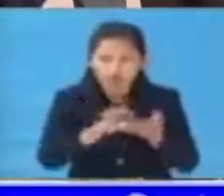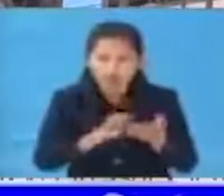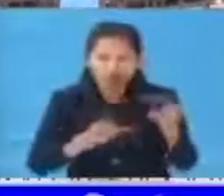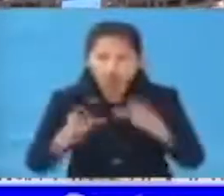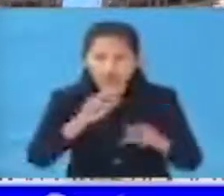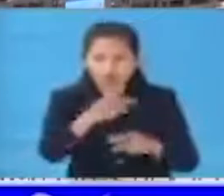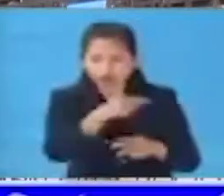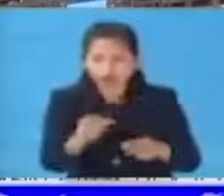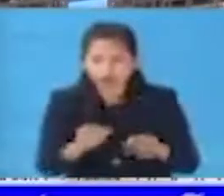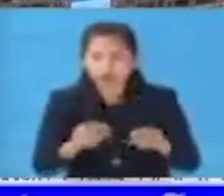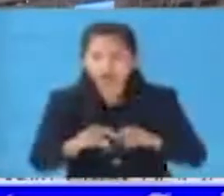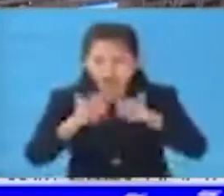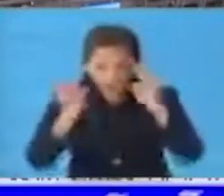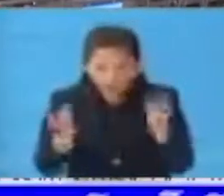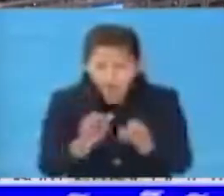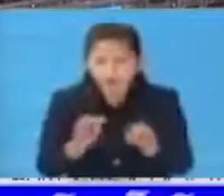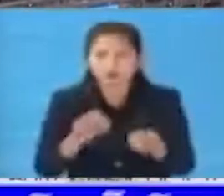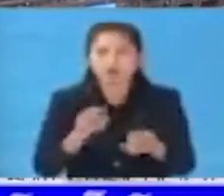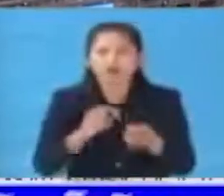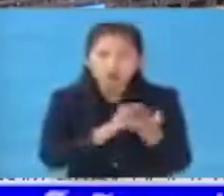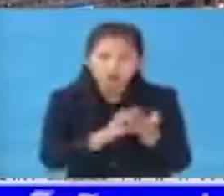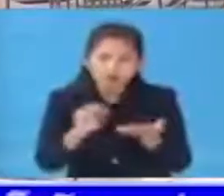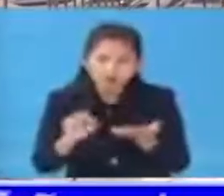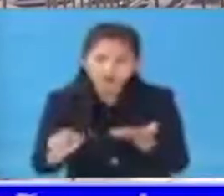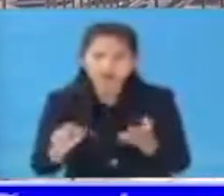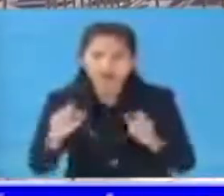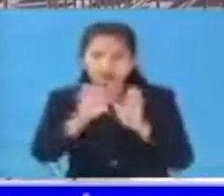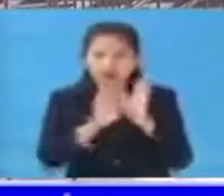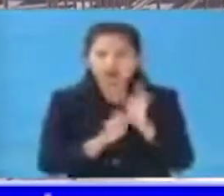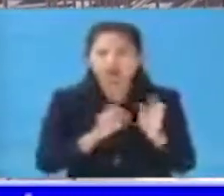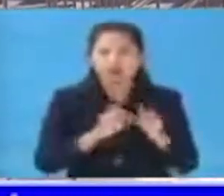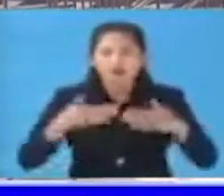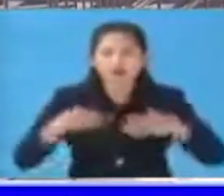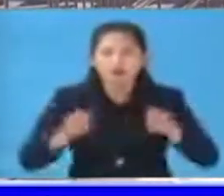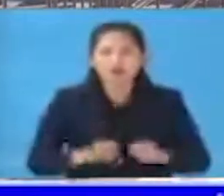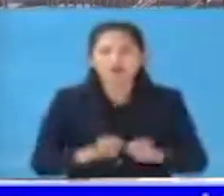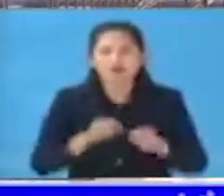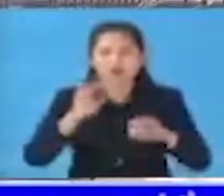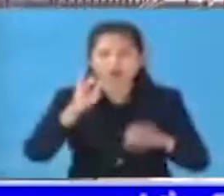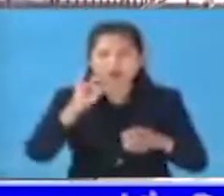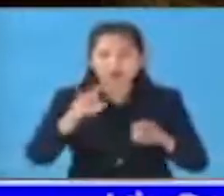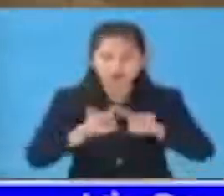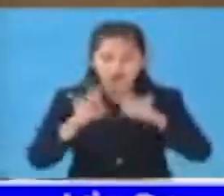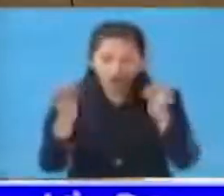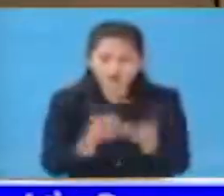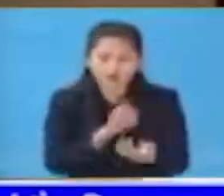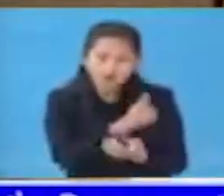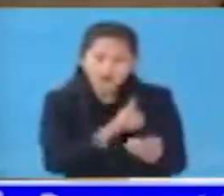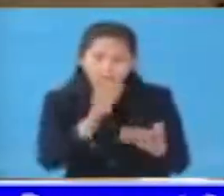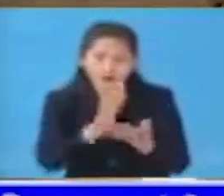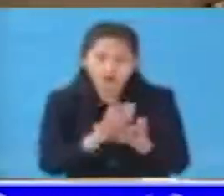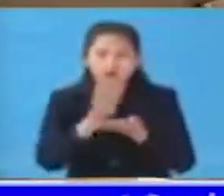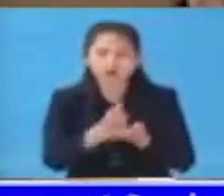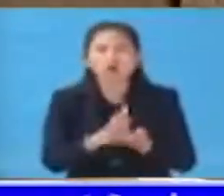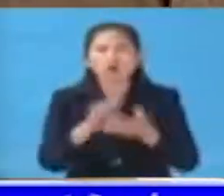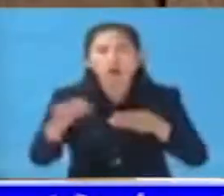ជាជន1លានអ្នកមកពីជុំវិញពិភពលោកដែលបានចូលទៅលេខាលើញត្តិរបស់អង្គការសុខាភិបាលសត្វពិភពលោកដែលអំពីនីវឲ្យបញ្ឈប់ចំ